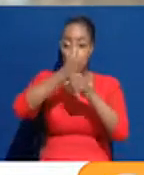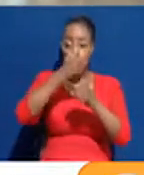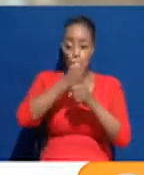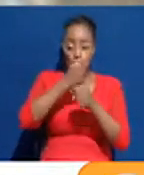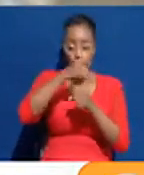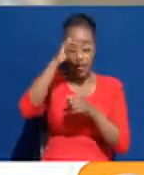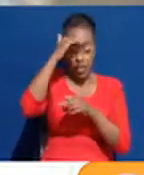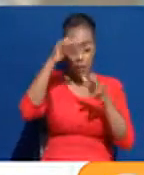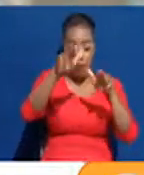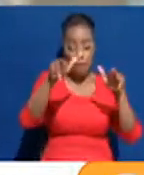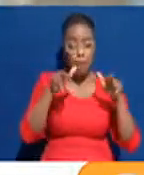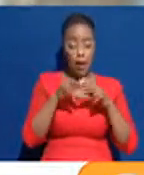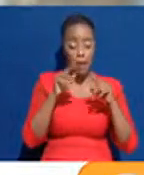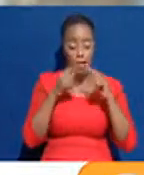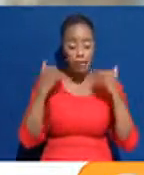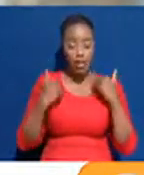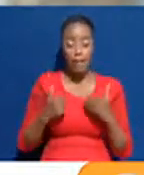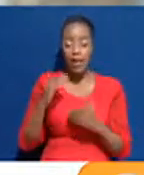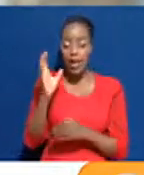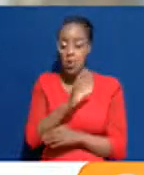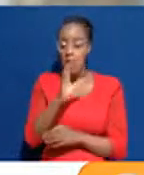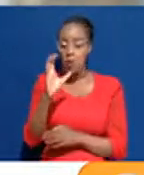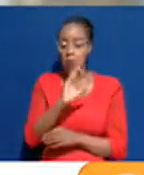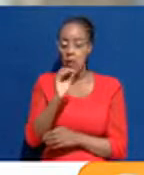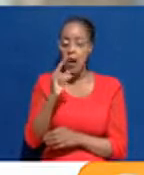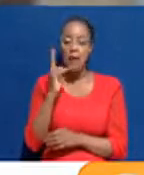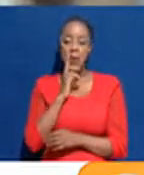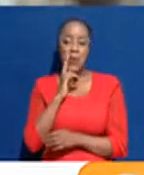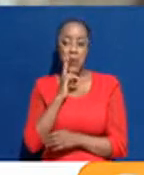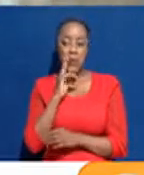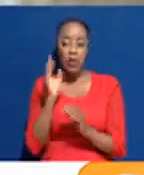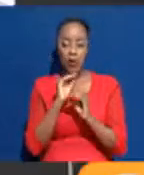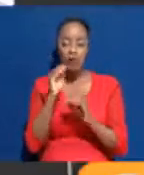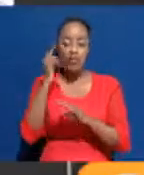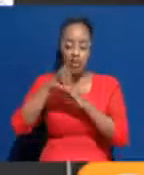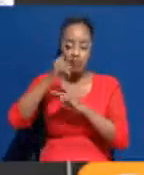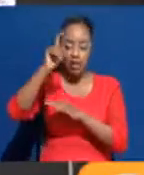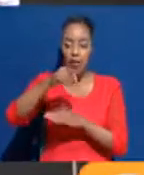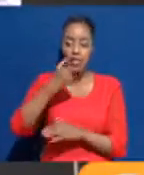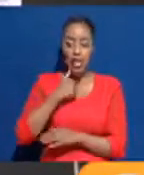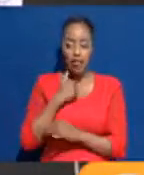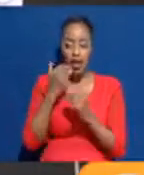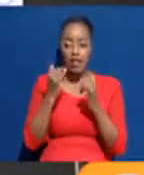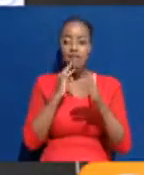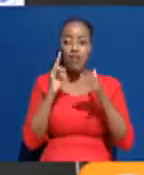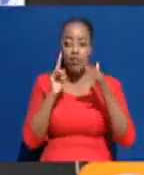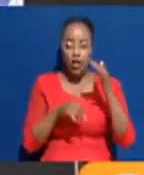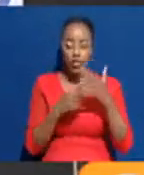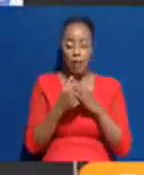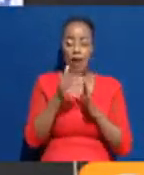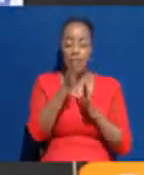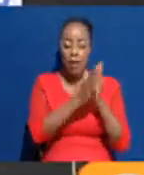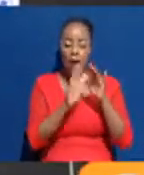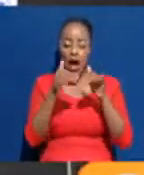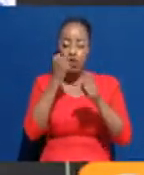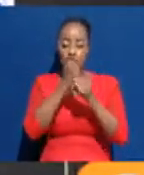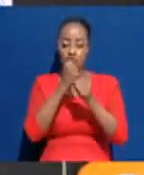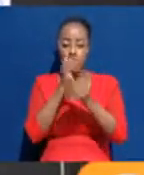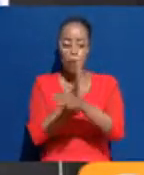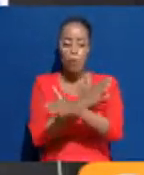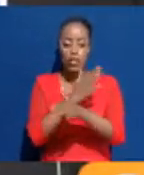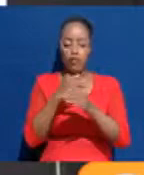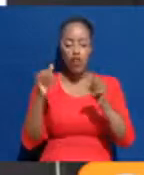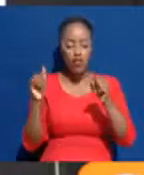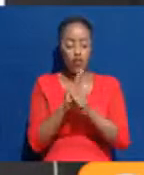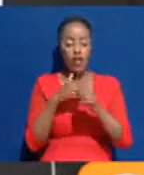kwa baa, ila sinywi pombe, sivuti sigara, discipline. Kwa sasa anasema ratiba yake ya kupiga muziki imejaa